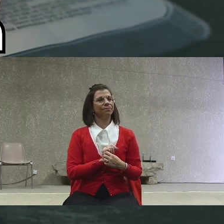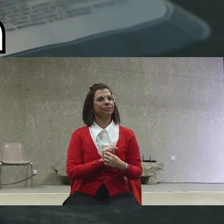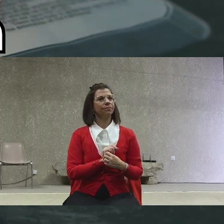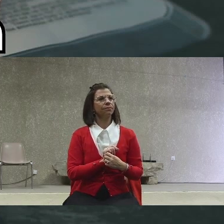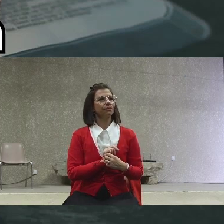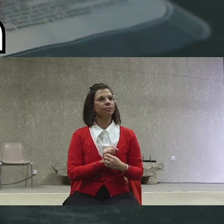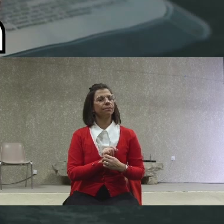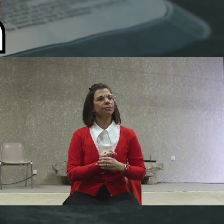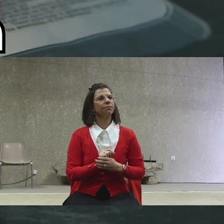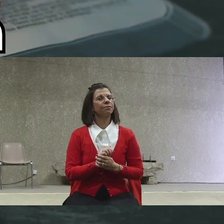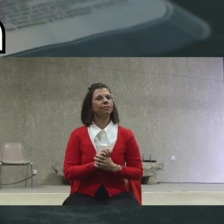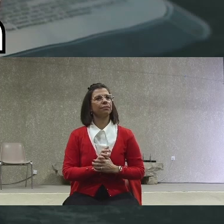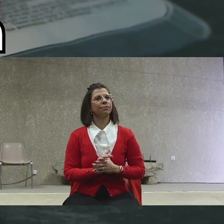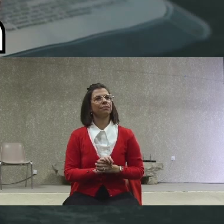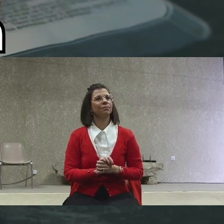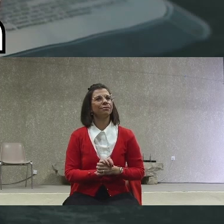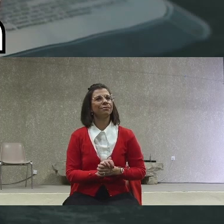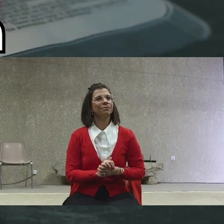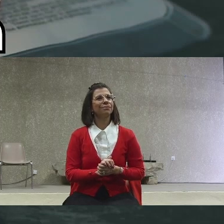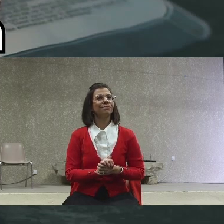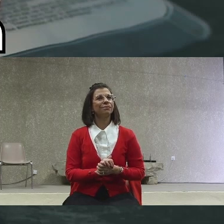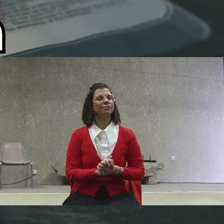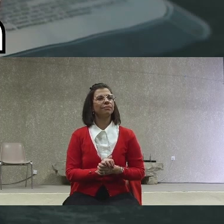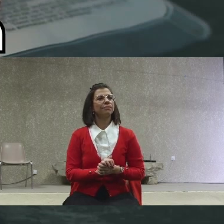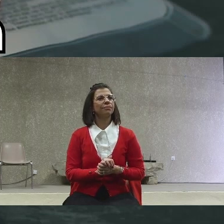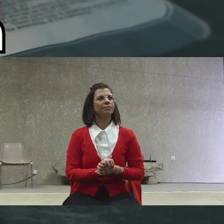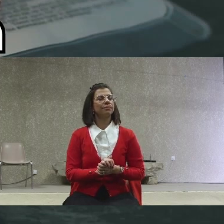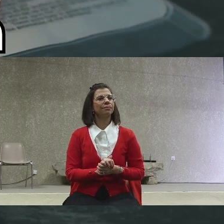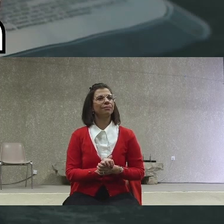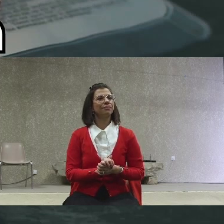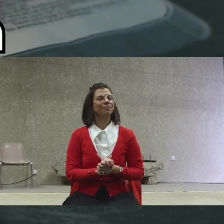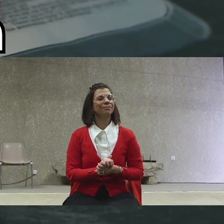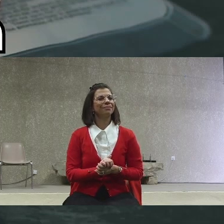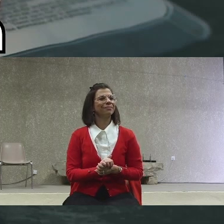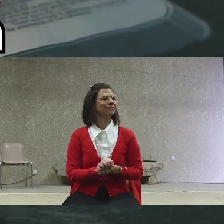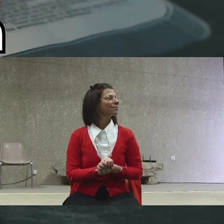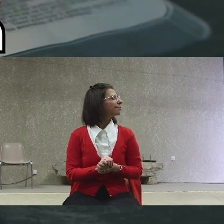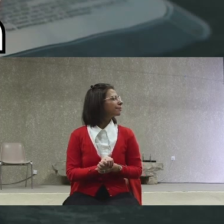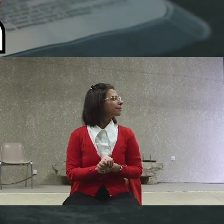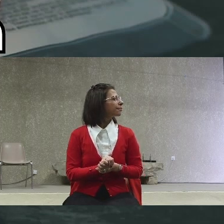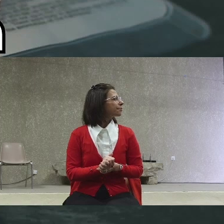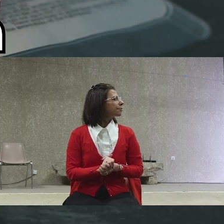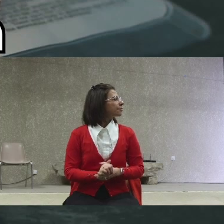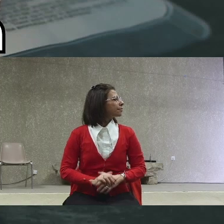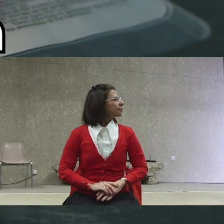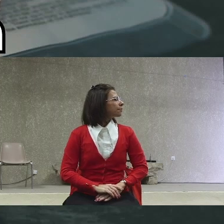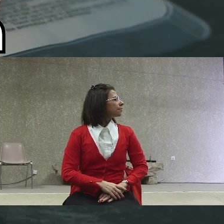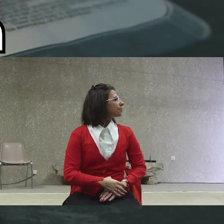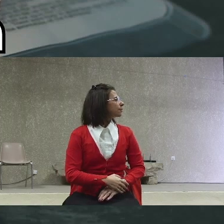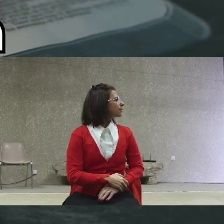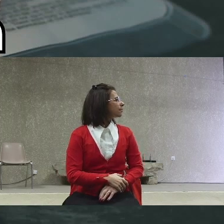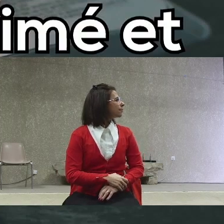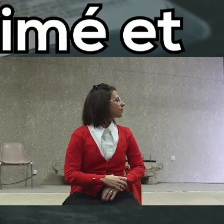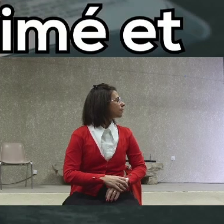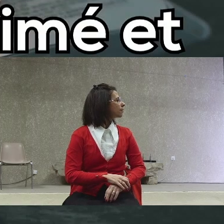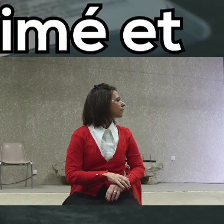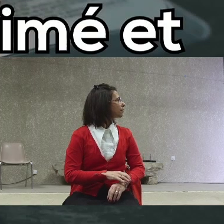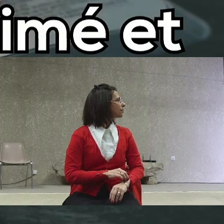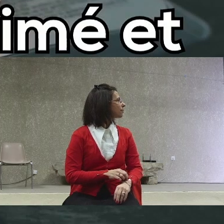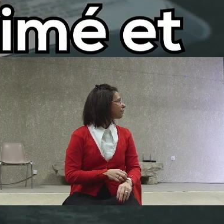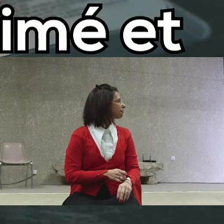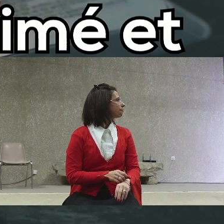Amen. Alors il nous faut considérer un fait. Alors je vous